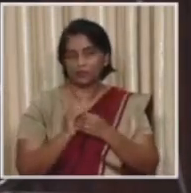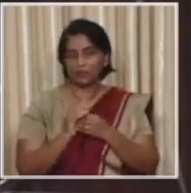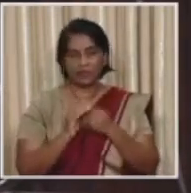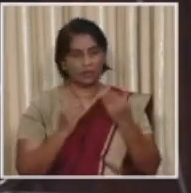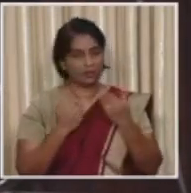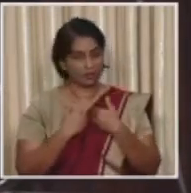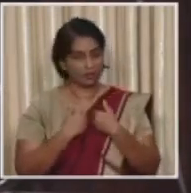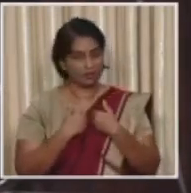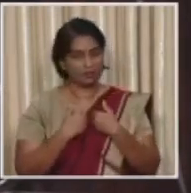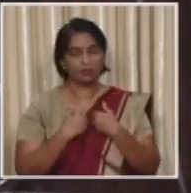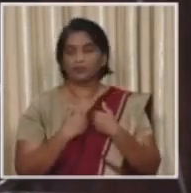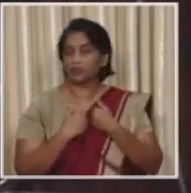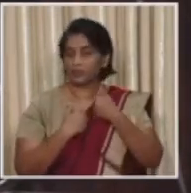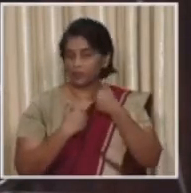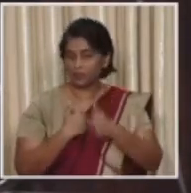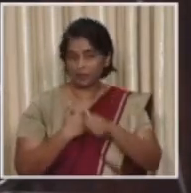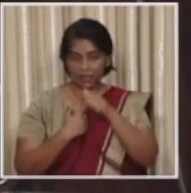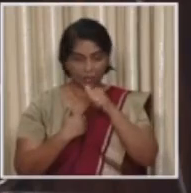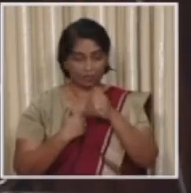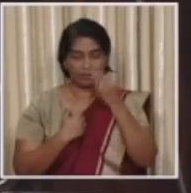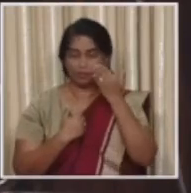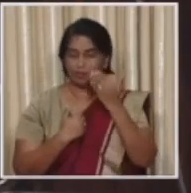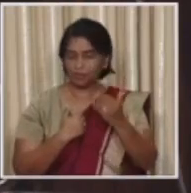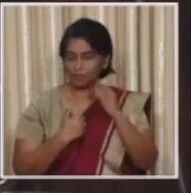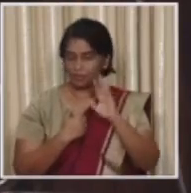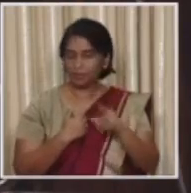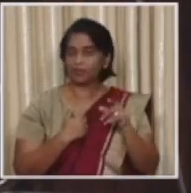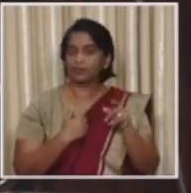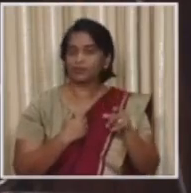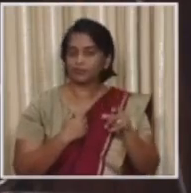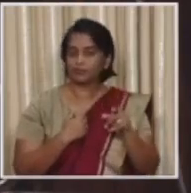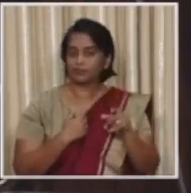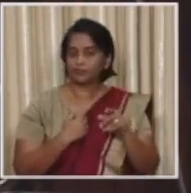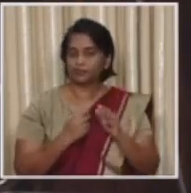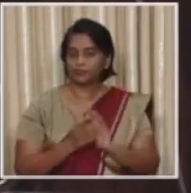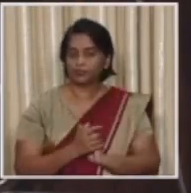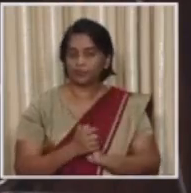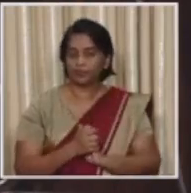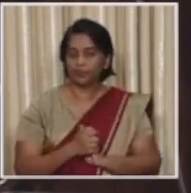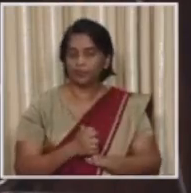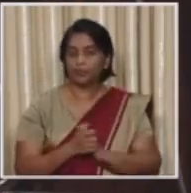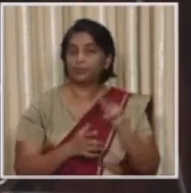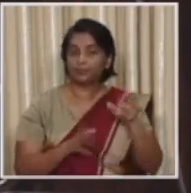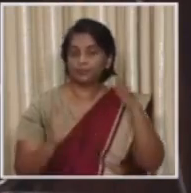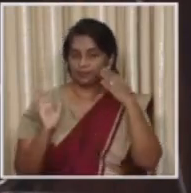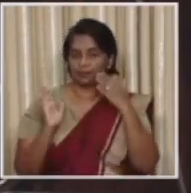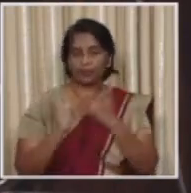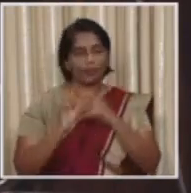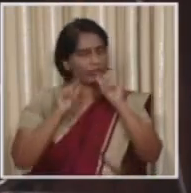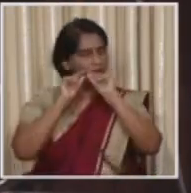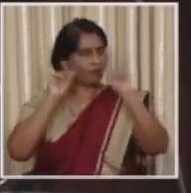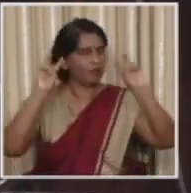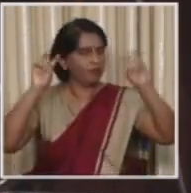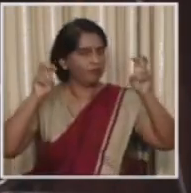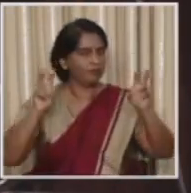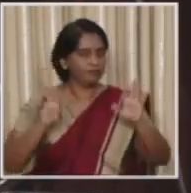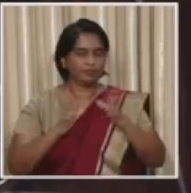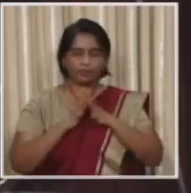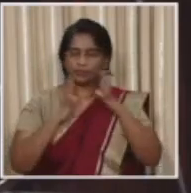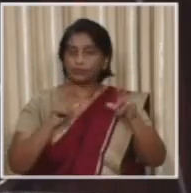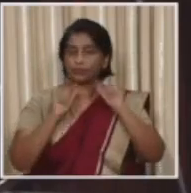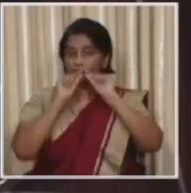අපිට තම පැහැදිලිව පෙනියන කාරණයක් තමයි මේ සම්බන්ධයෙන් වගන්ති ගණනාවක් තියෙනවා. ඒ